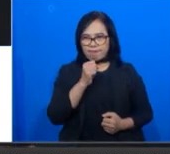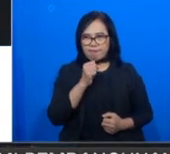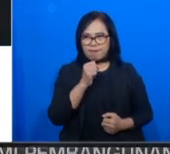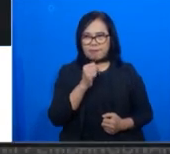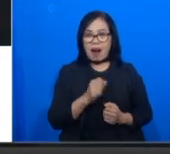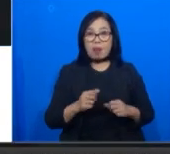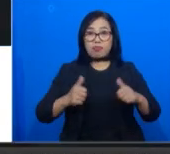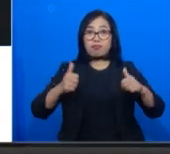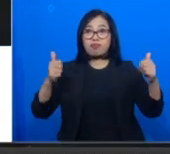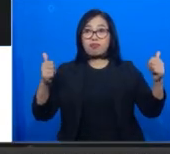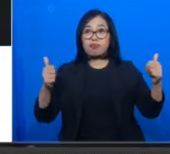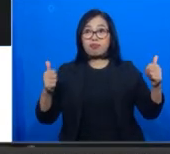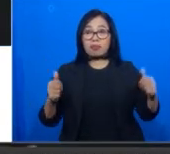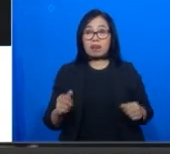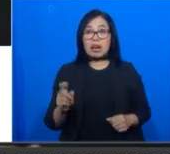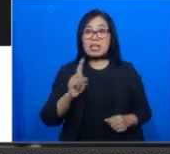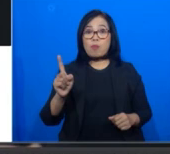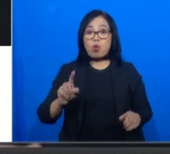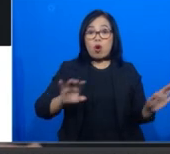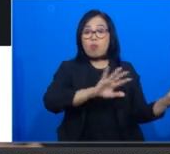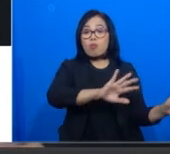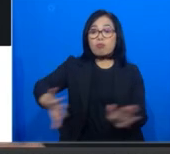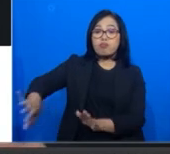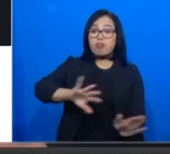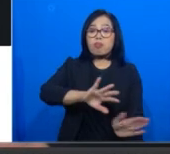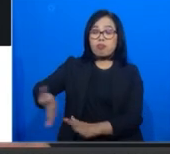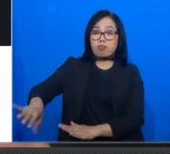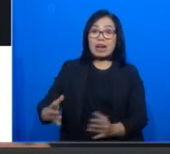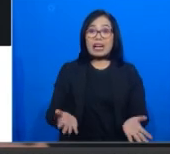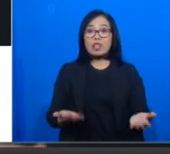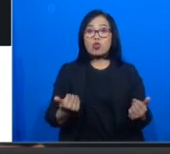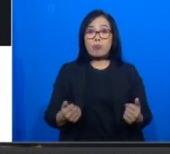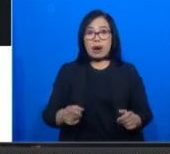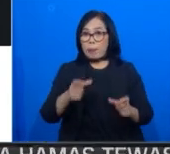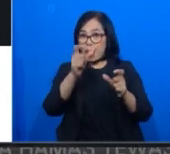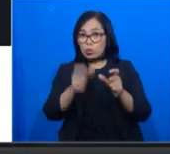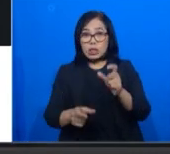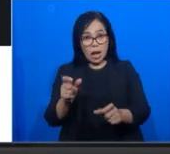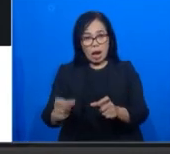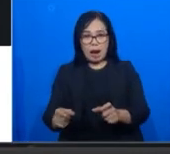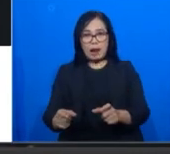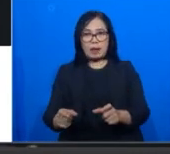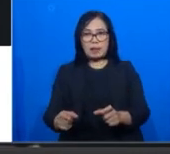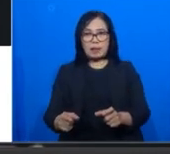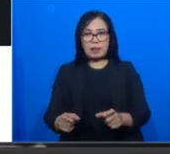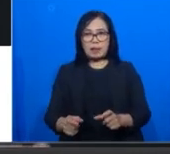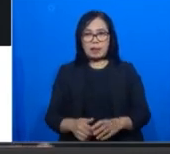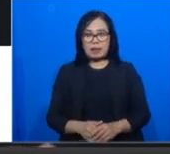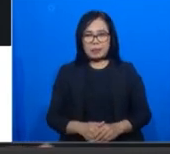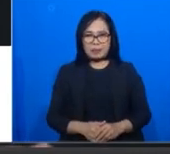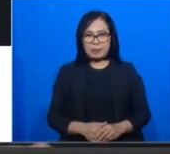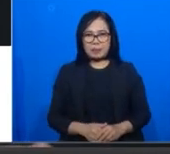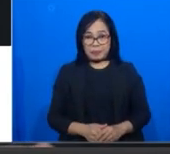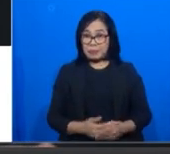Modernisasi tidak boleh menggusur, menggerus kehidupan manusia. Ya. Paham ya? Supaya